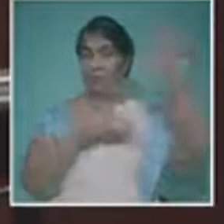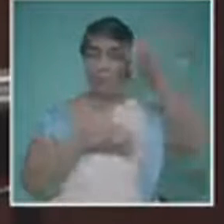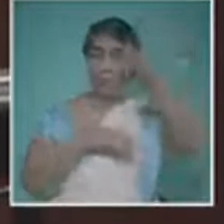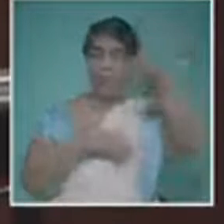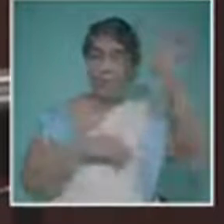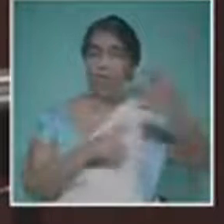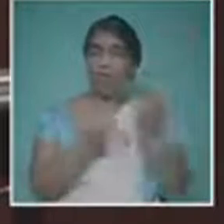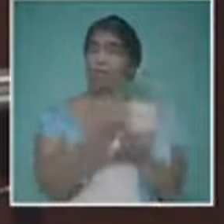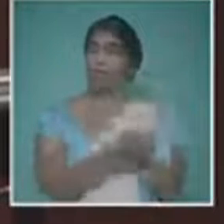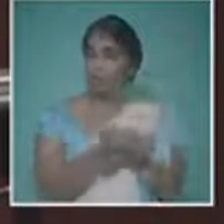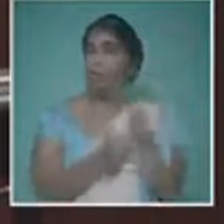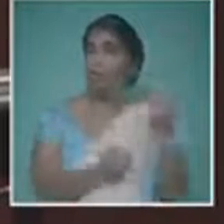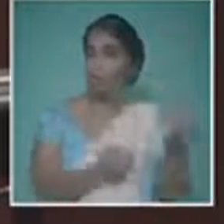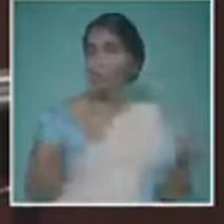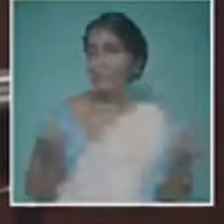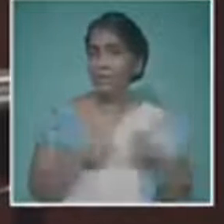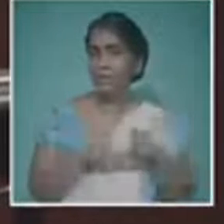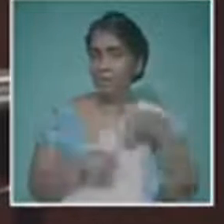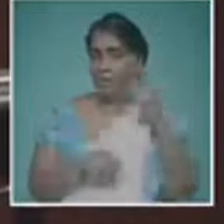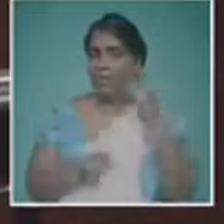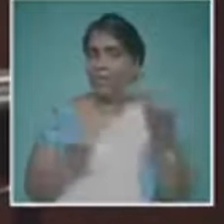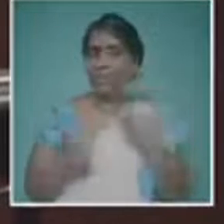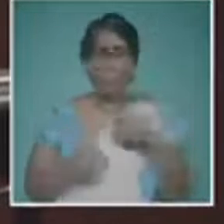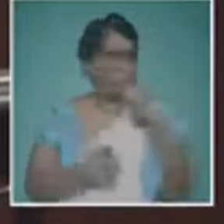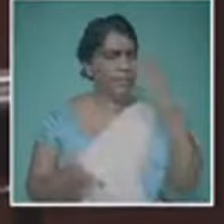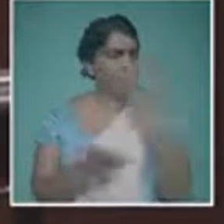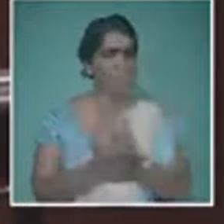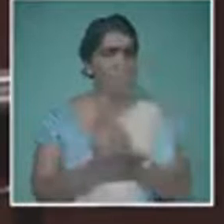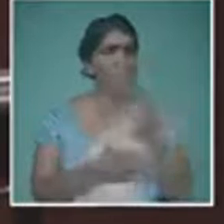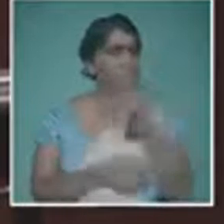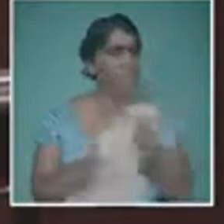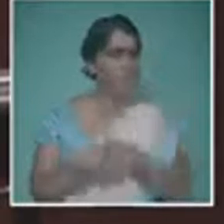இந்த அரசாங்கம் ஒவ்வொருவருக்கும் ஒவ்வொரு விதமான சட்டங்களை போடுகின்றது.